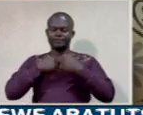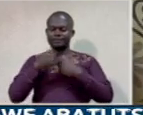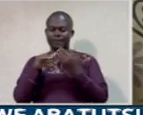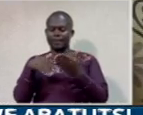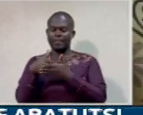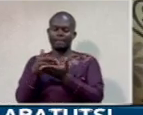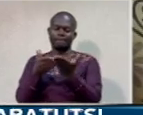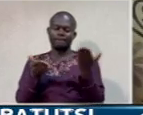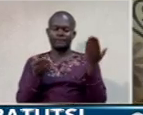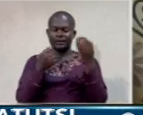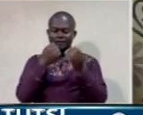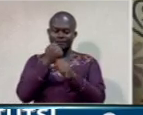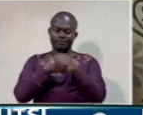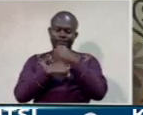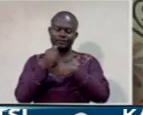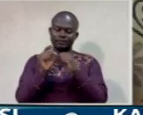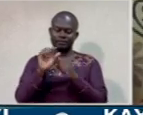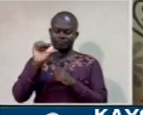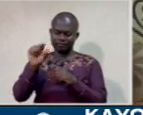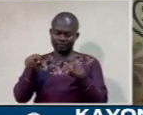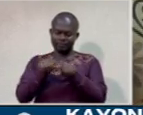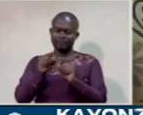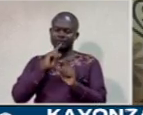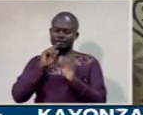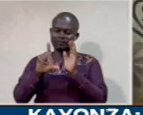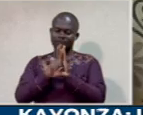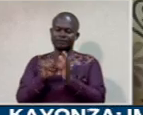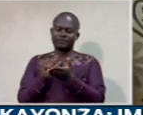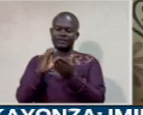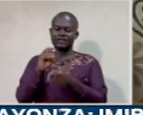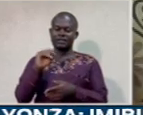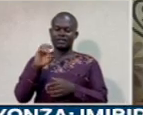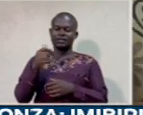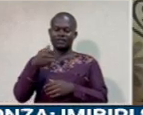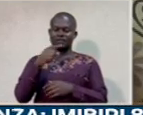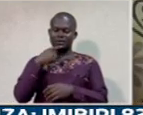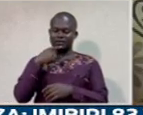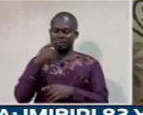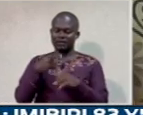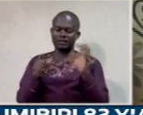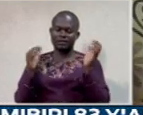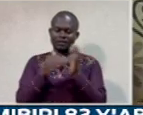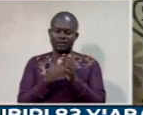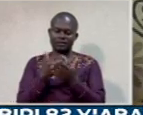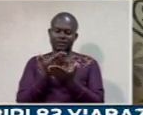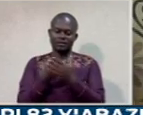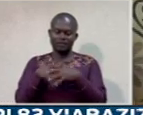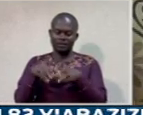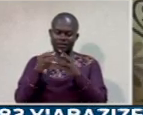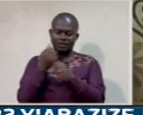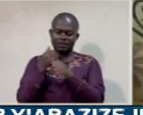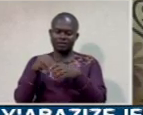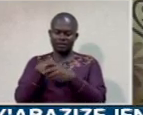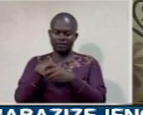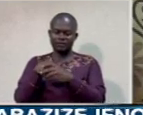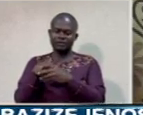rero twakoze uyu muhango turi abantu bake nkuko n'amabwiriza ya CNRG yabivugaga kandi noneho no mu buryo bwo gukorera